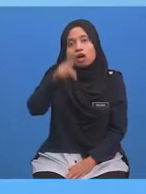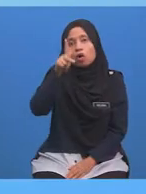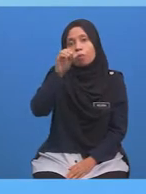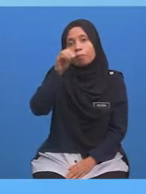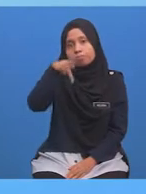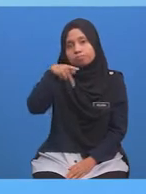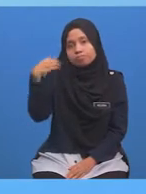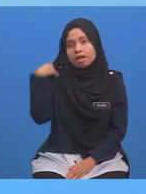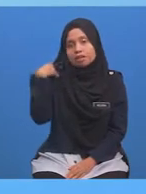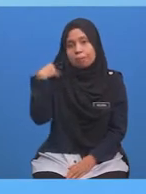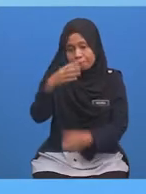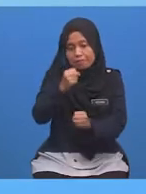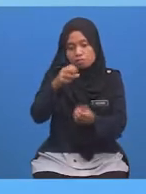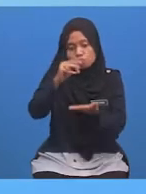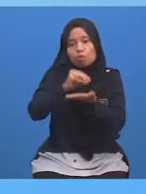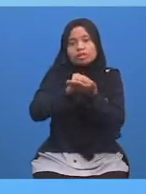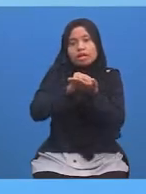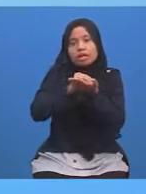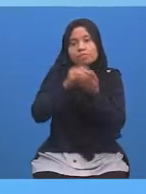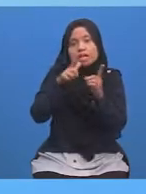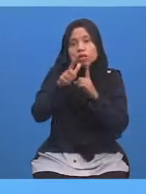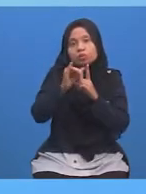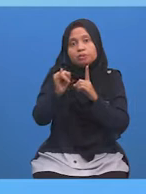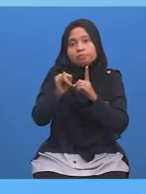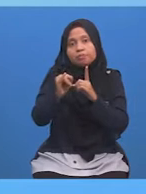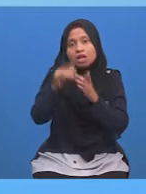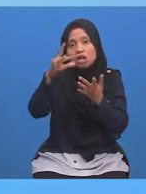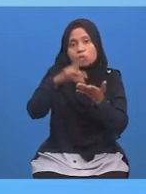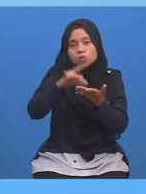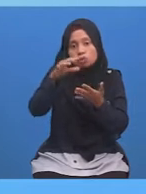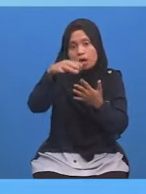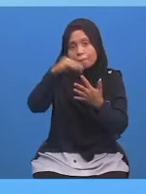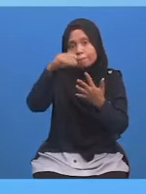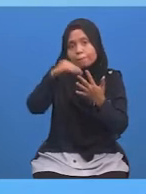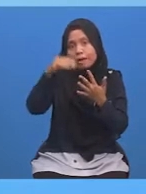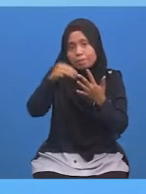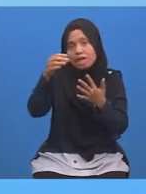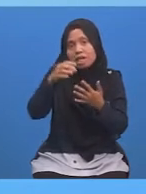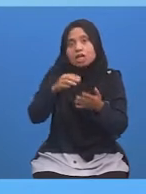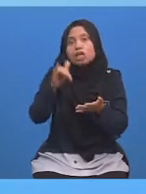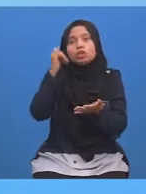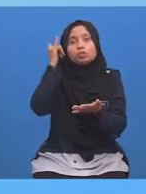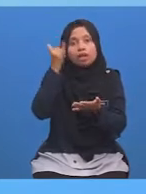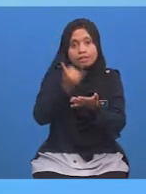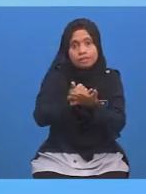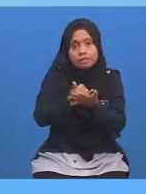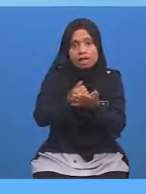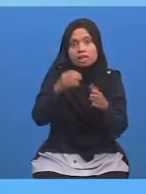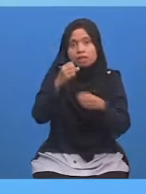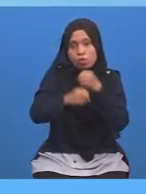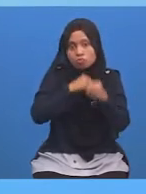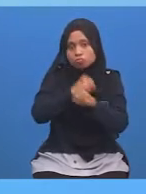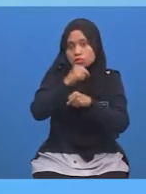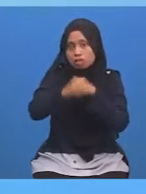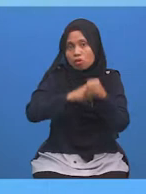Koperasi memperolehi modal melalui kutipan yuran bulanan atau